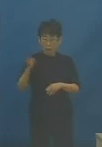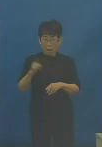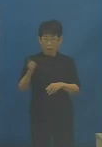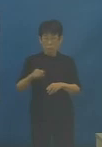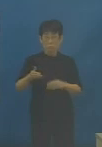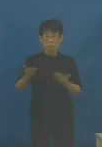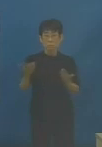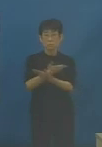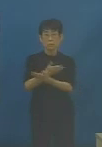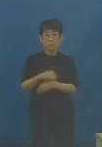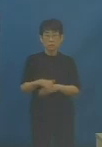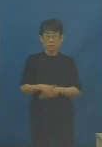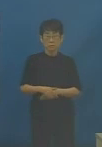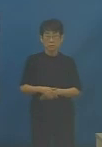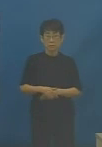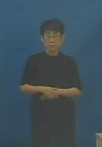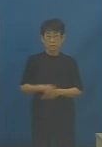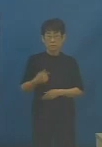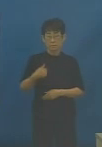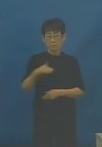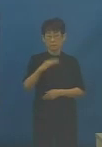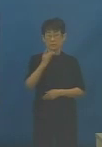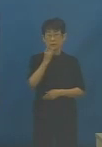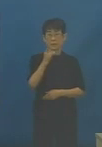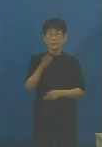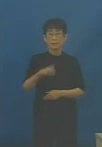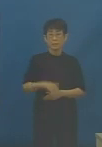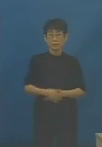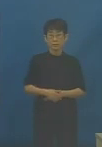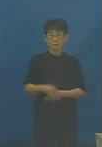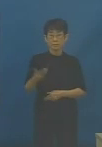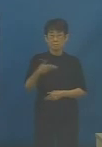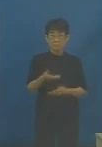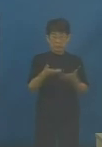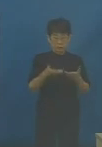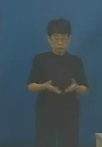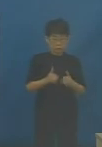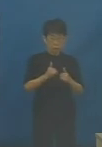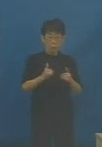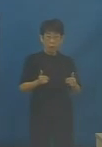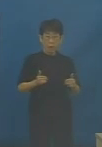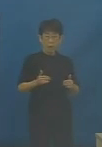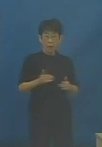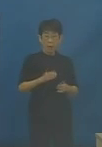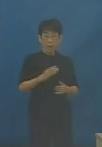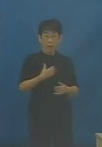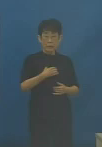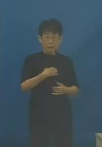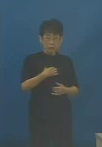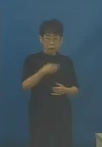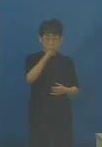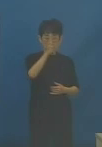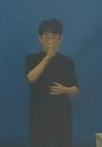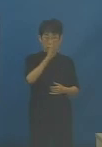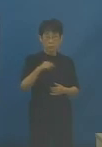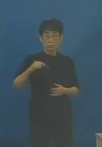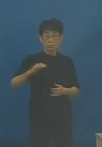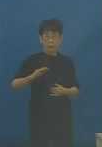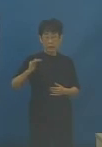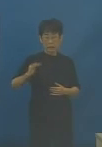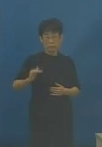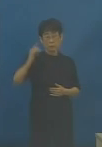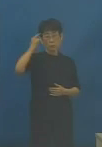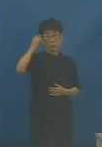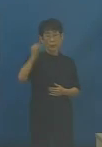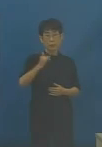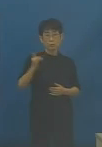うに、我々期待をいたしております。それから重症化リスクの低いと認められる方ですね。でそ